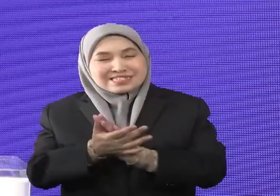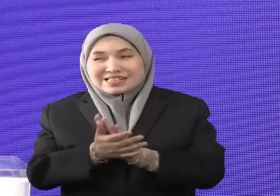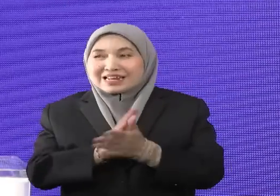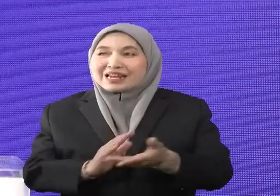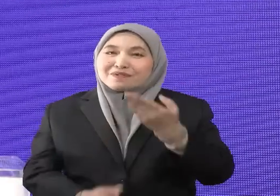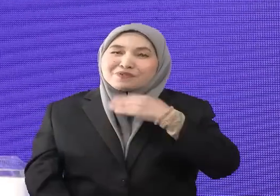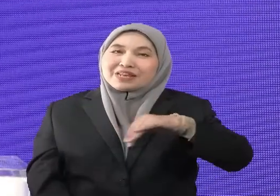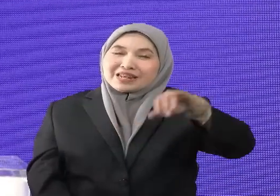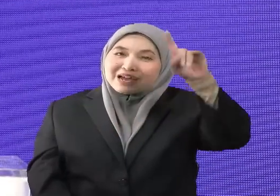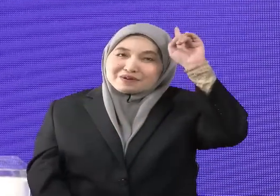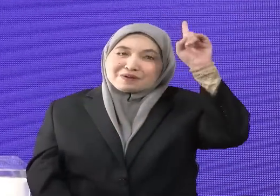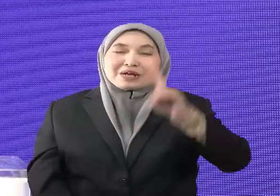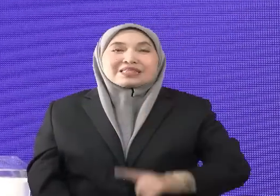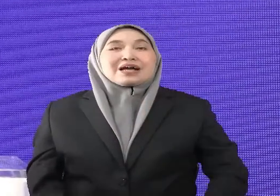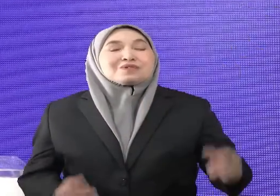Assalamualaikum